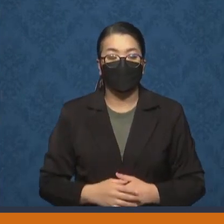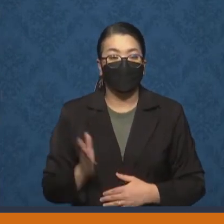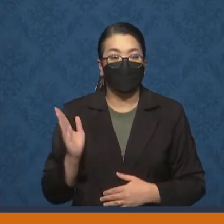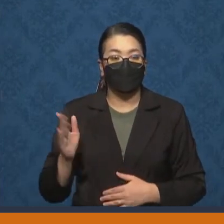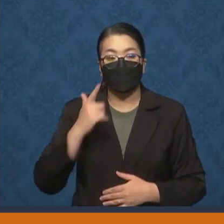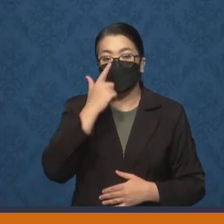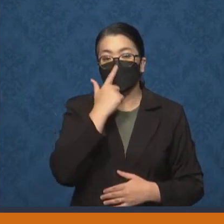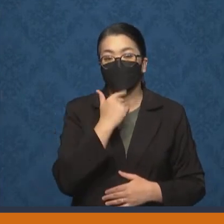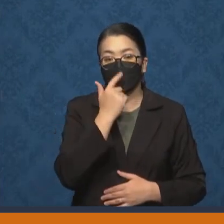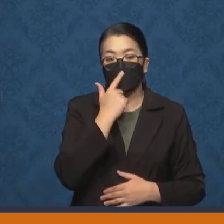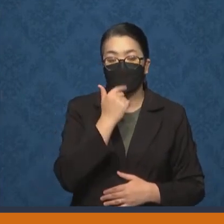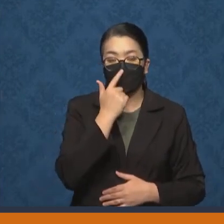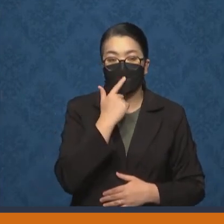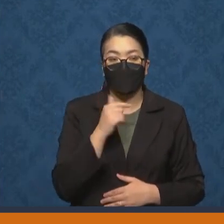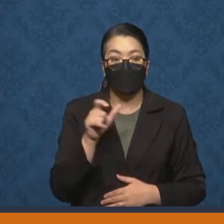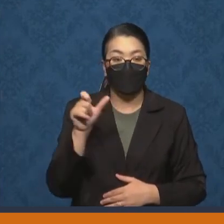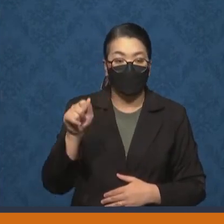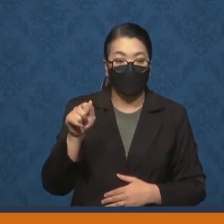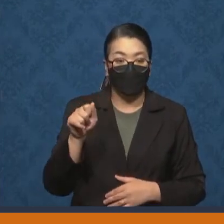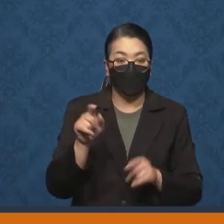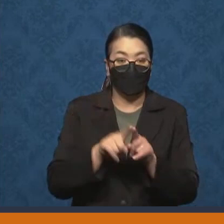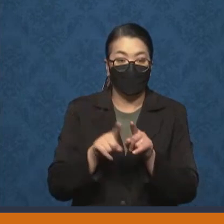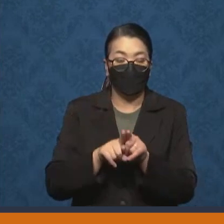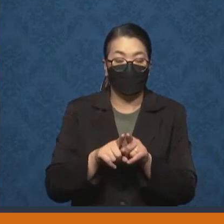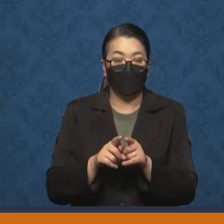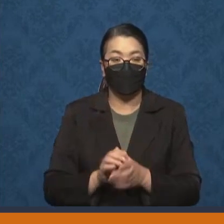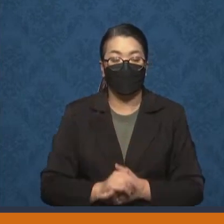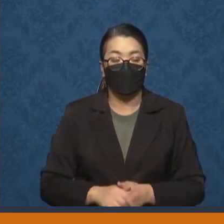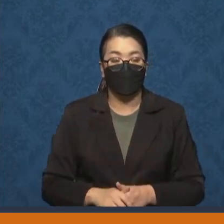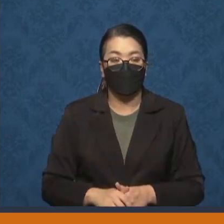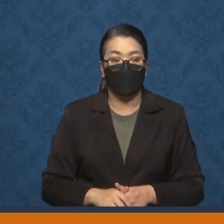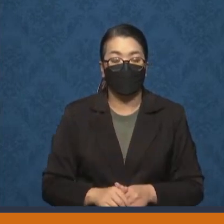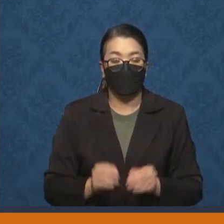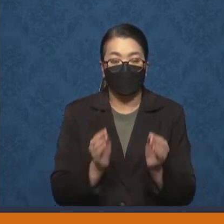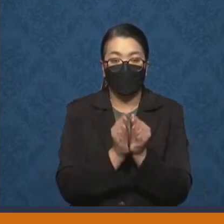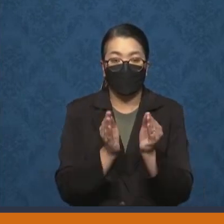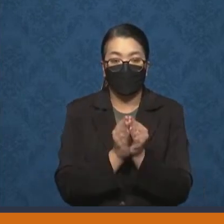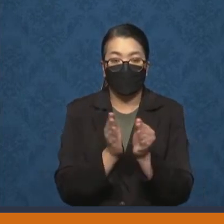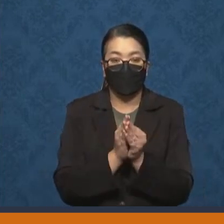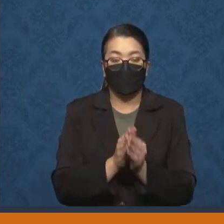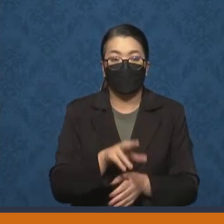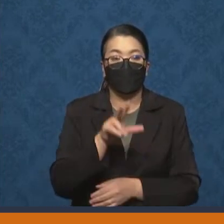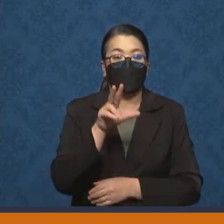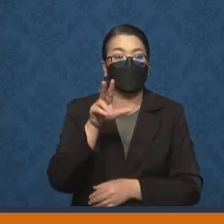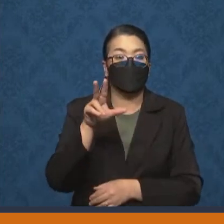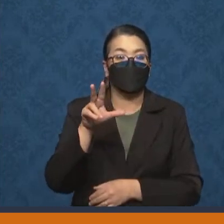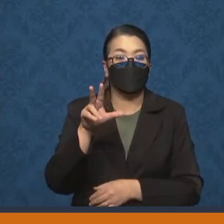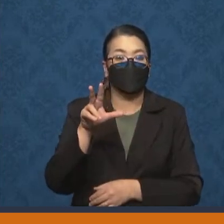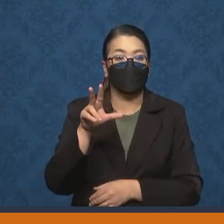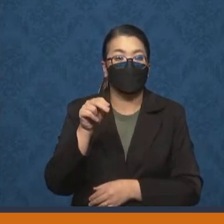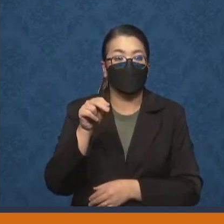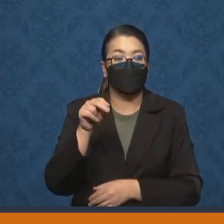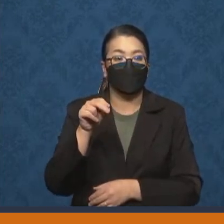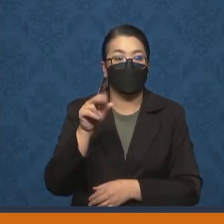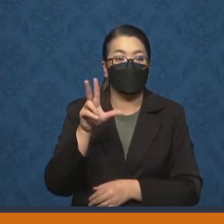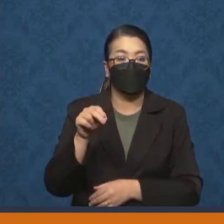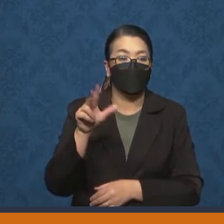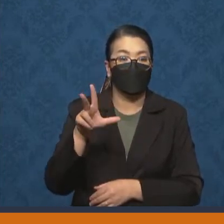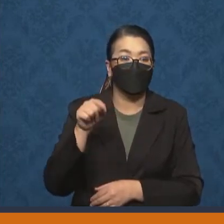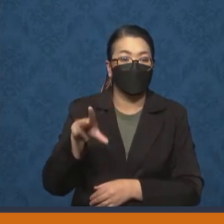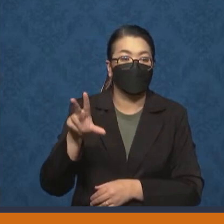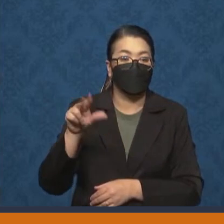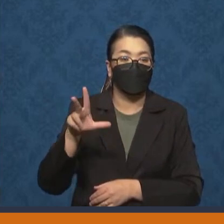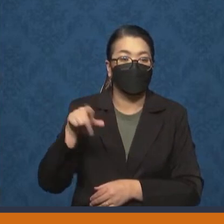งนะครับพรรค A เหมือนกันนะครับเปอร์เซ็นต์บัตรใบเลือกตั้งที่2 33.33% แต่คิดด้วยระบบแบบก้าวไกลหรือจัดสรร